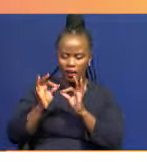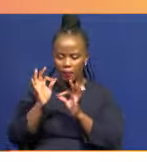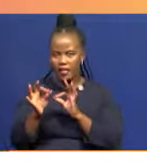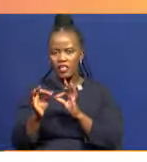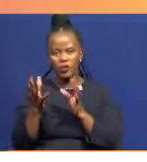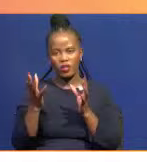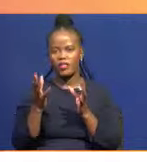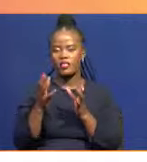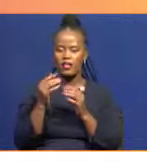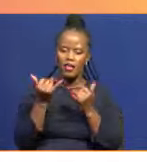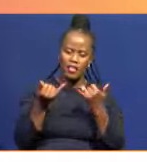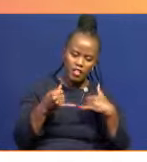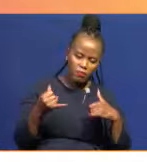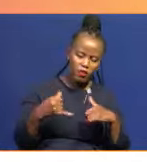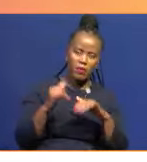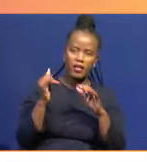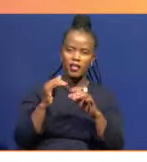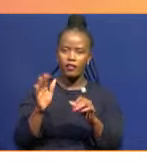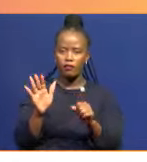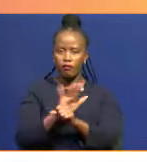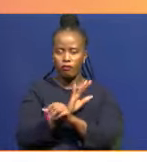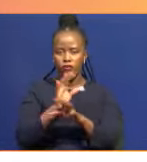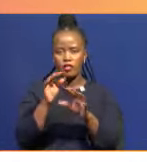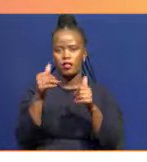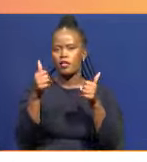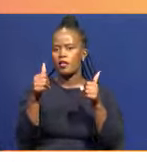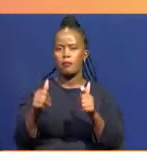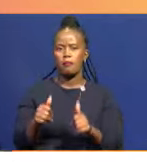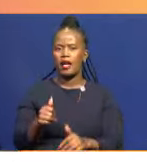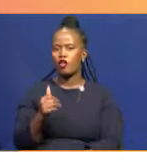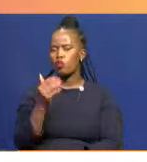haija tekelezwa, mm-hmm. kwa kikamilifu. Kwa nini?